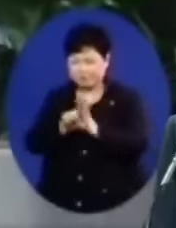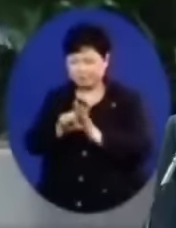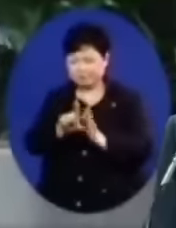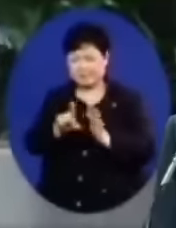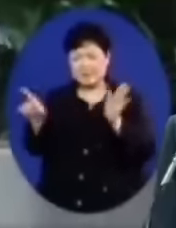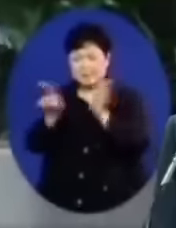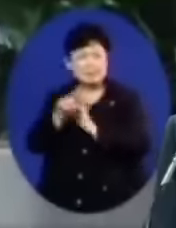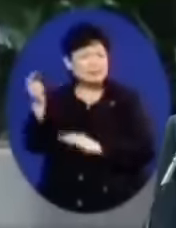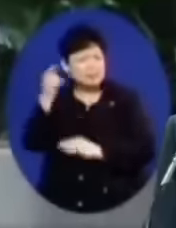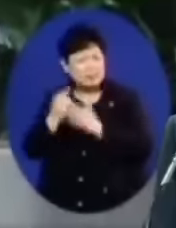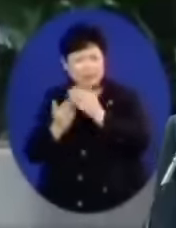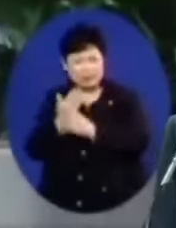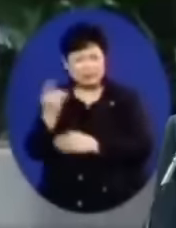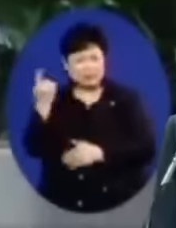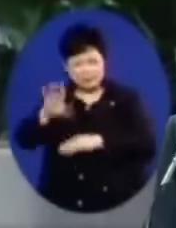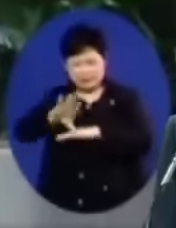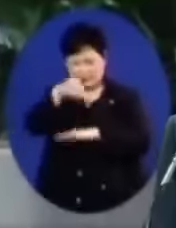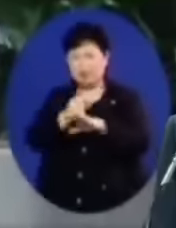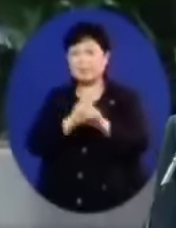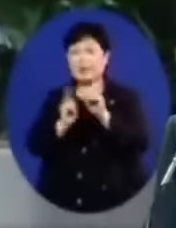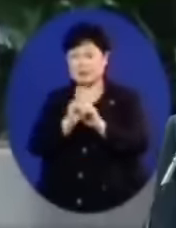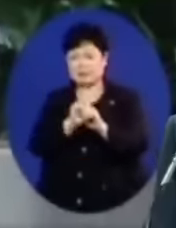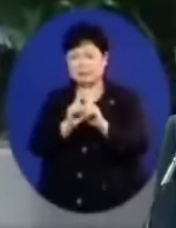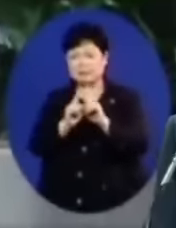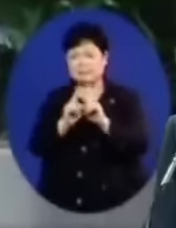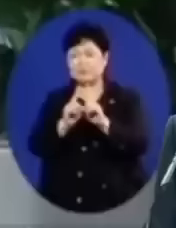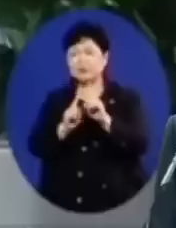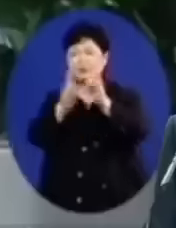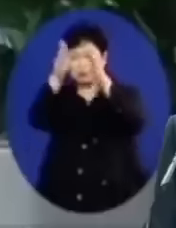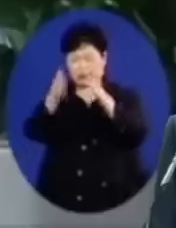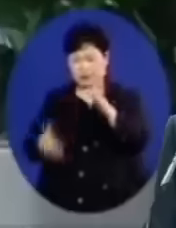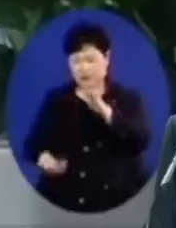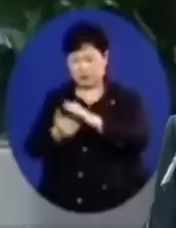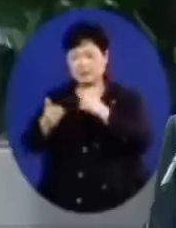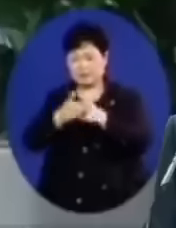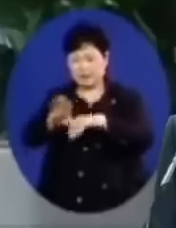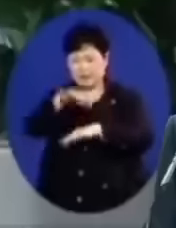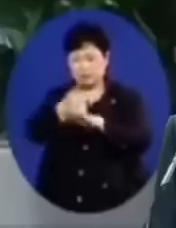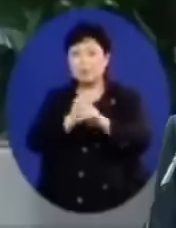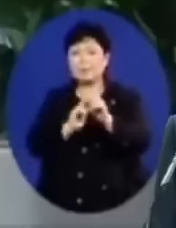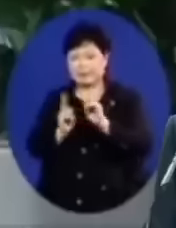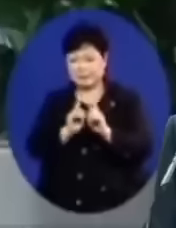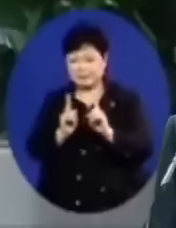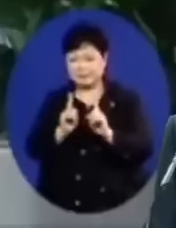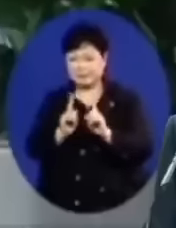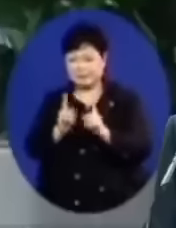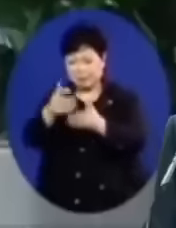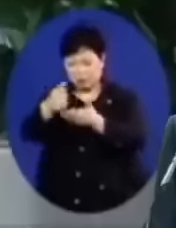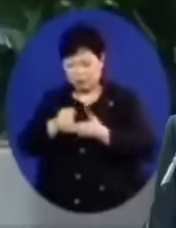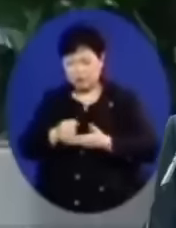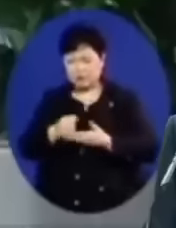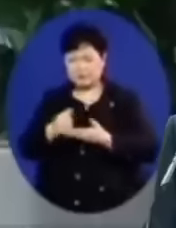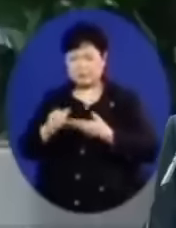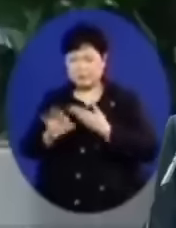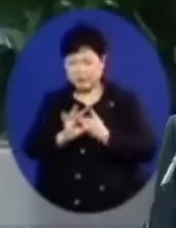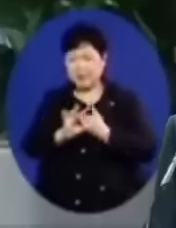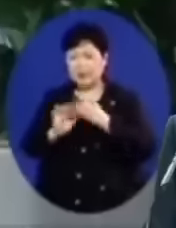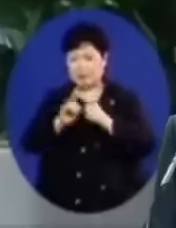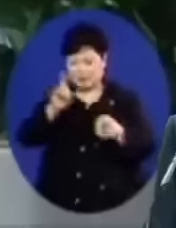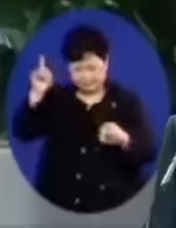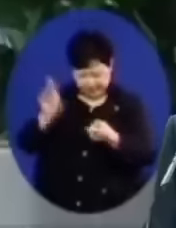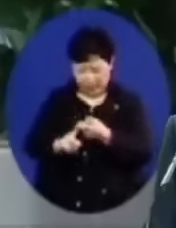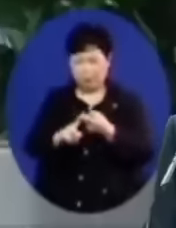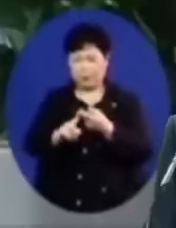믿음은 들으면서 나며 들으면 그리스도의 말씀으로 말미암았느니라. 그리스도의 말씀이 주어졌으면 그 말씀에